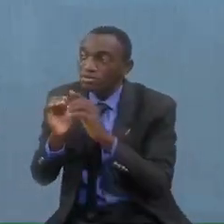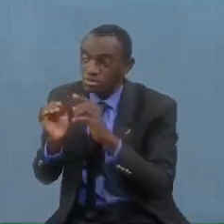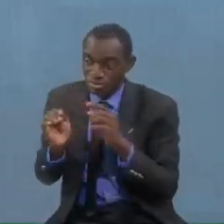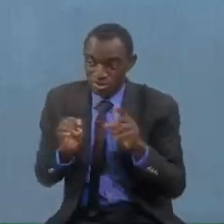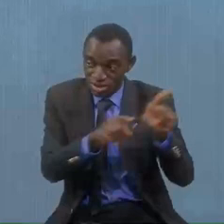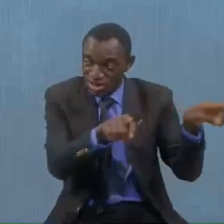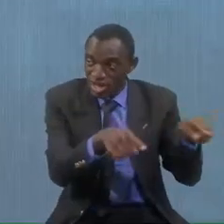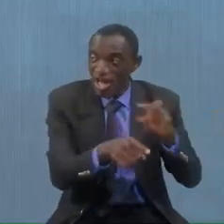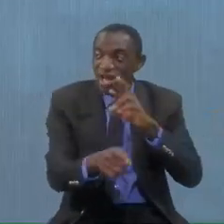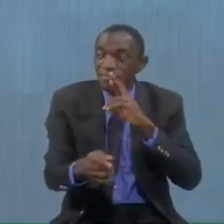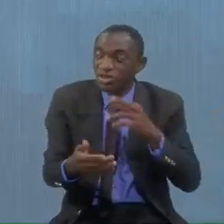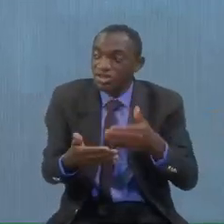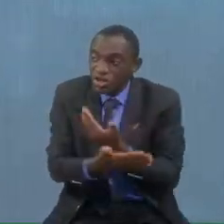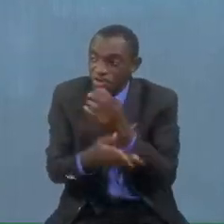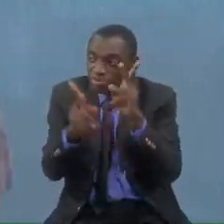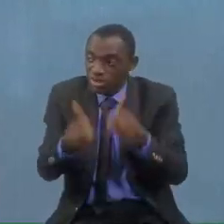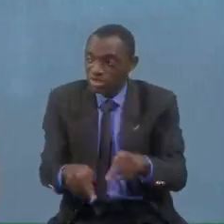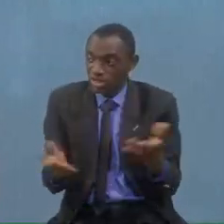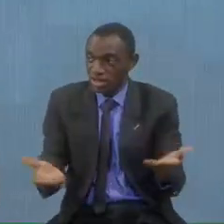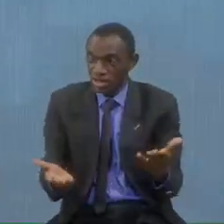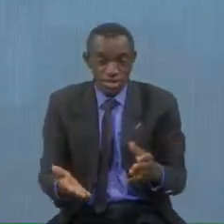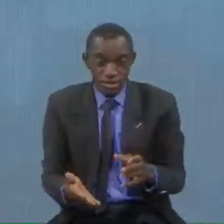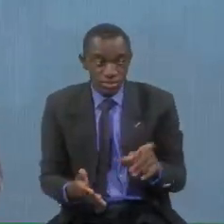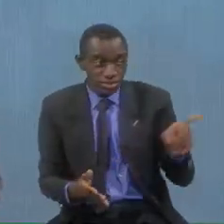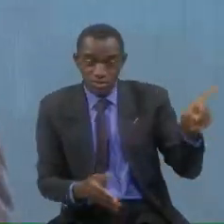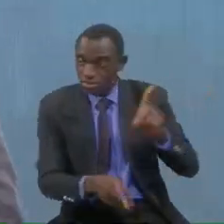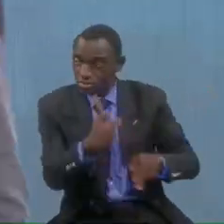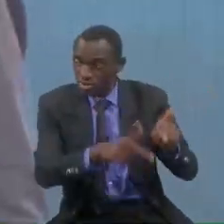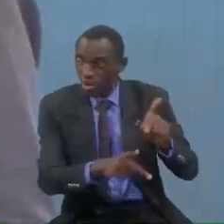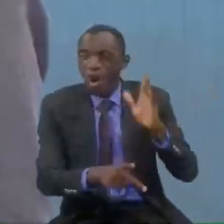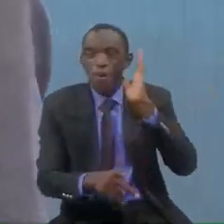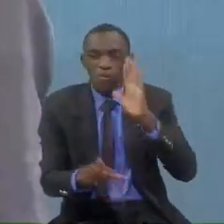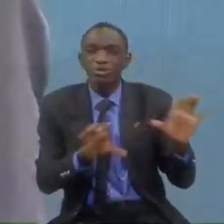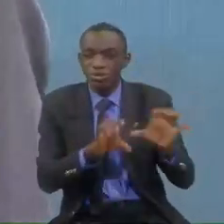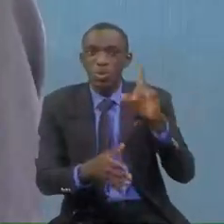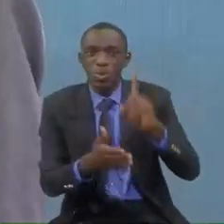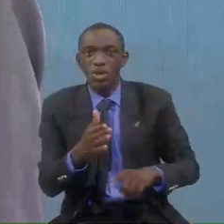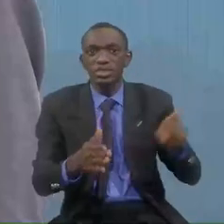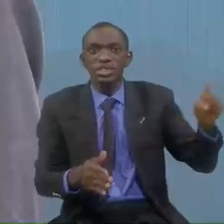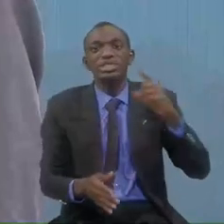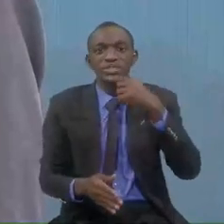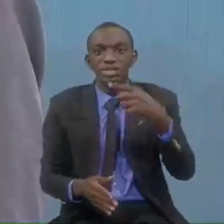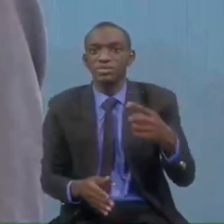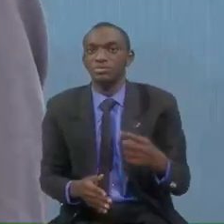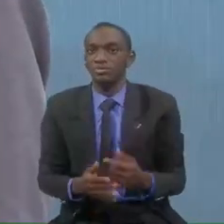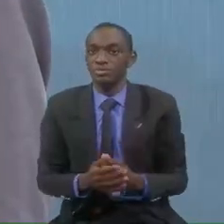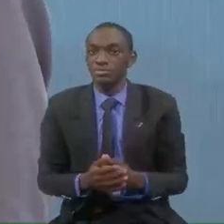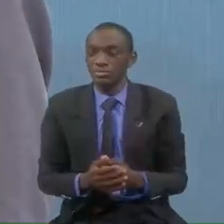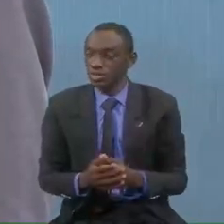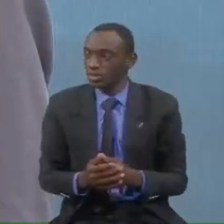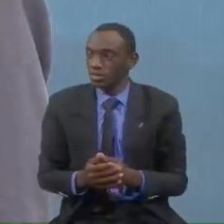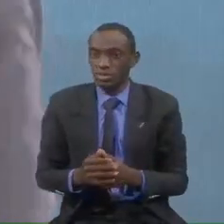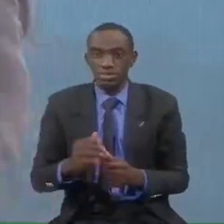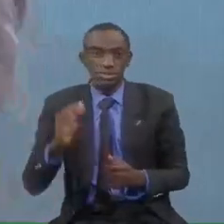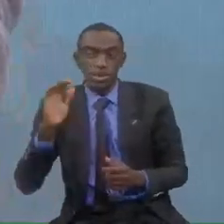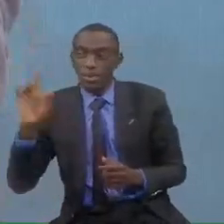nous avons confiance en eux. Ils vont faire ce qu'ils ont dit de faire. Monsieur, est-ce que tu as